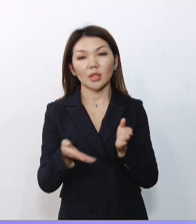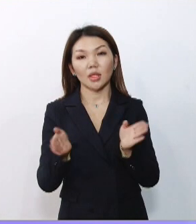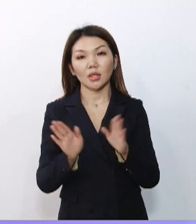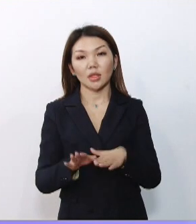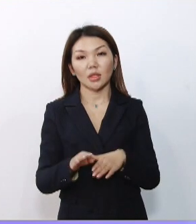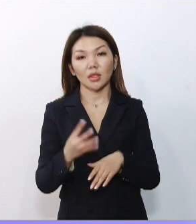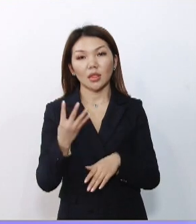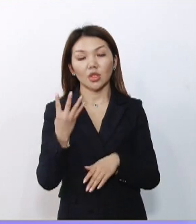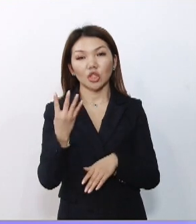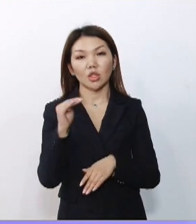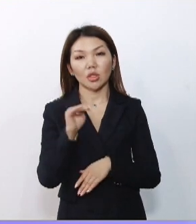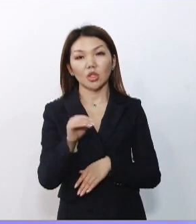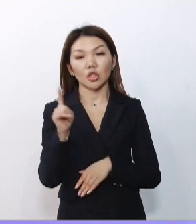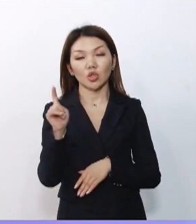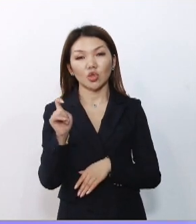4100.